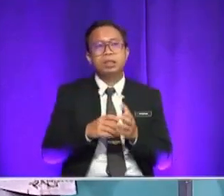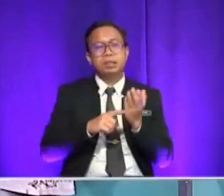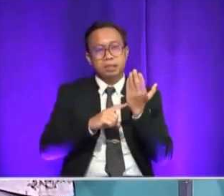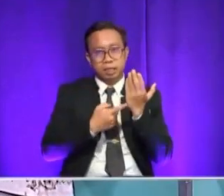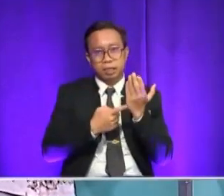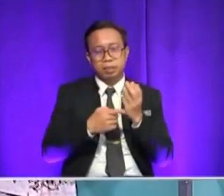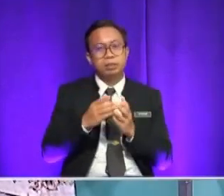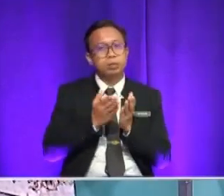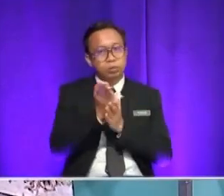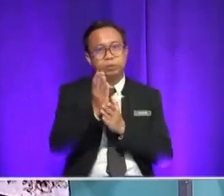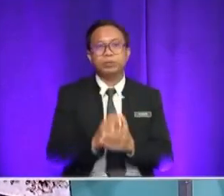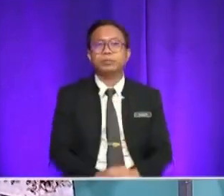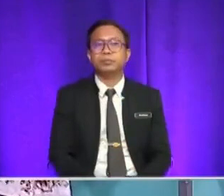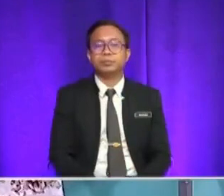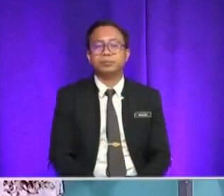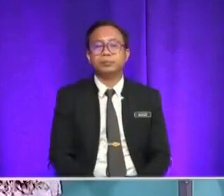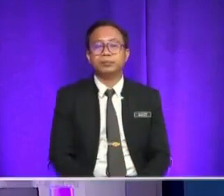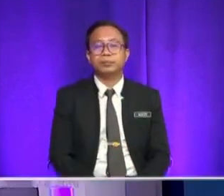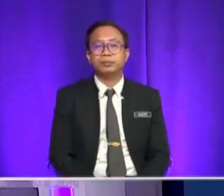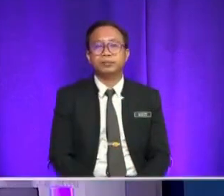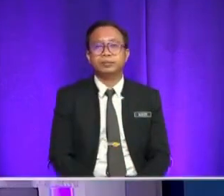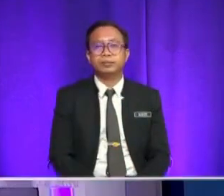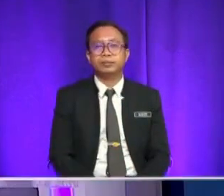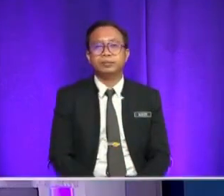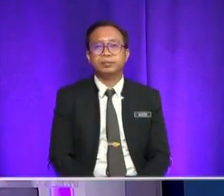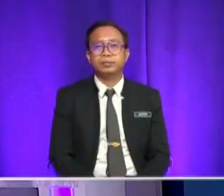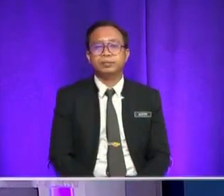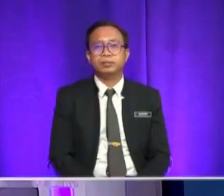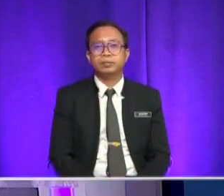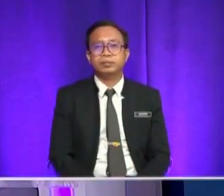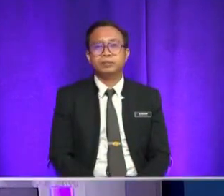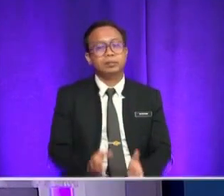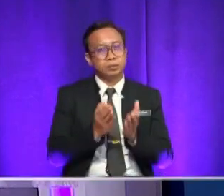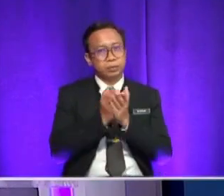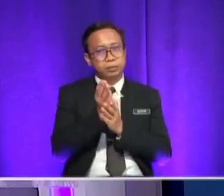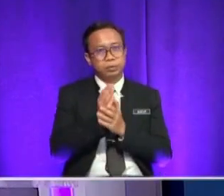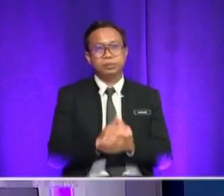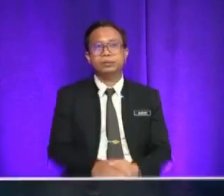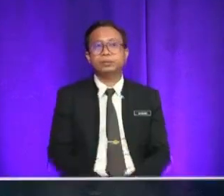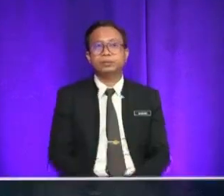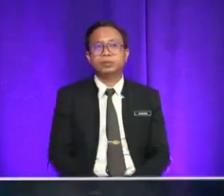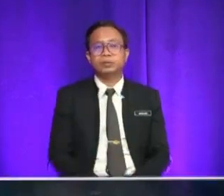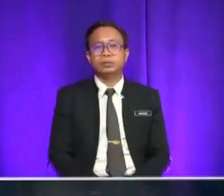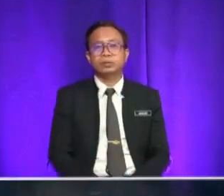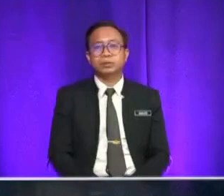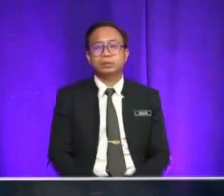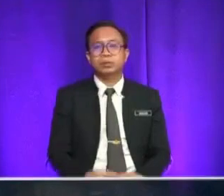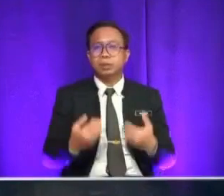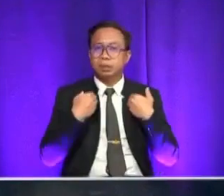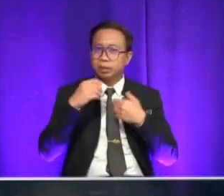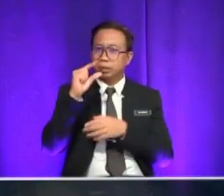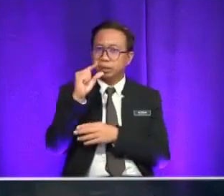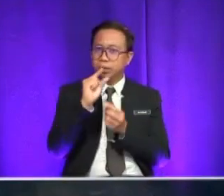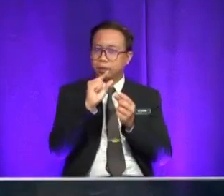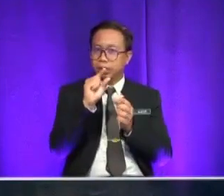tu. Okey. Baru saya tahu, cikgu. Okey, kita terus ya. Okey, seterusnya adalah geganti.